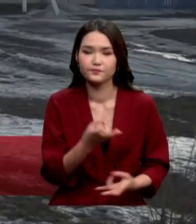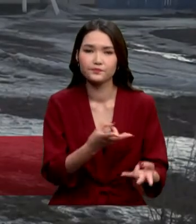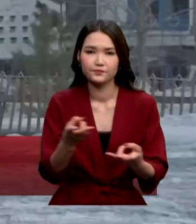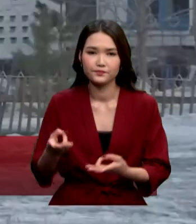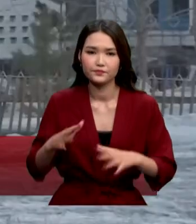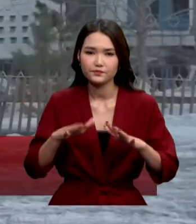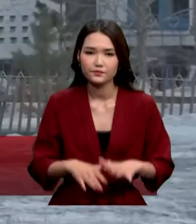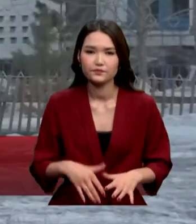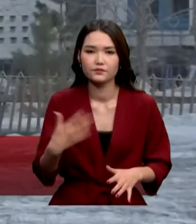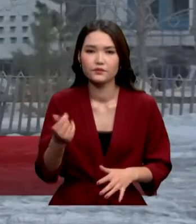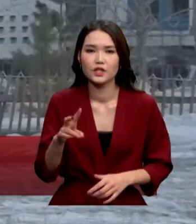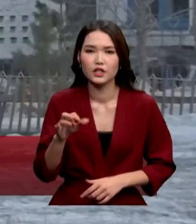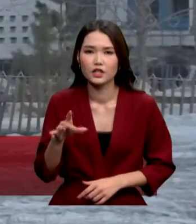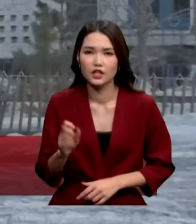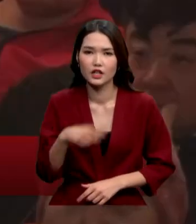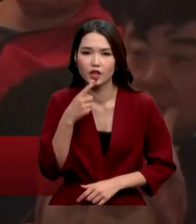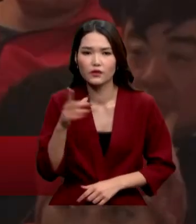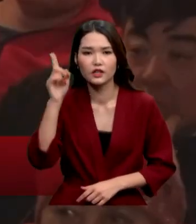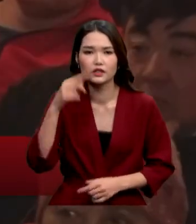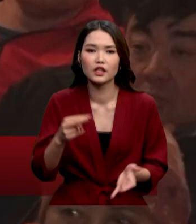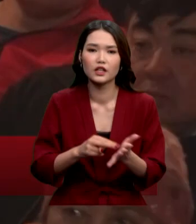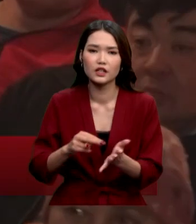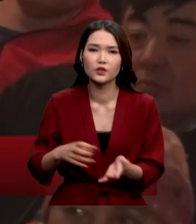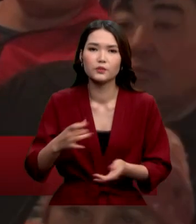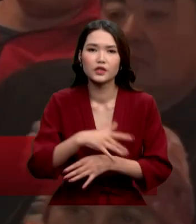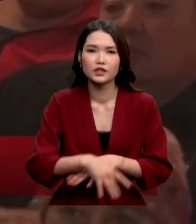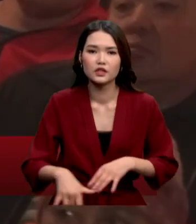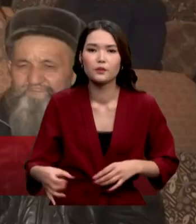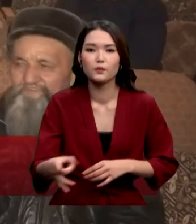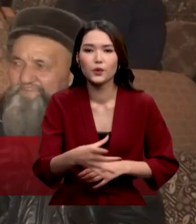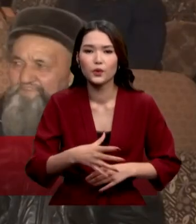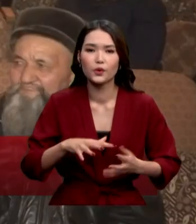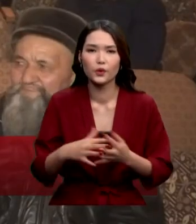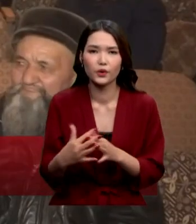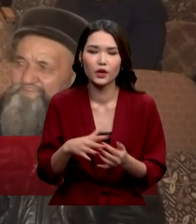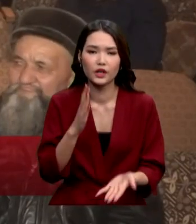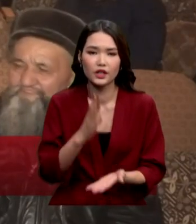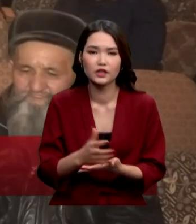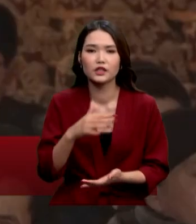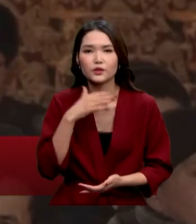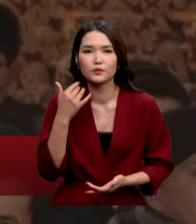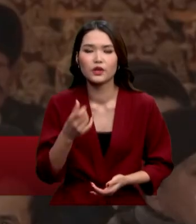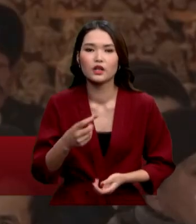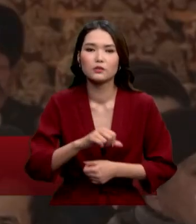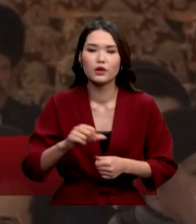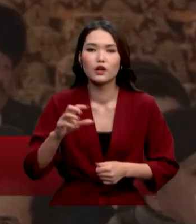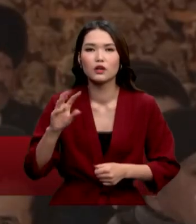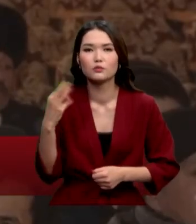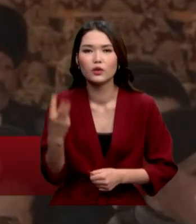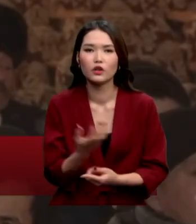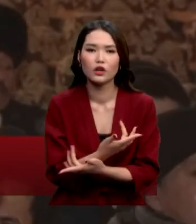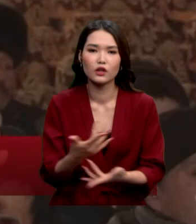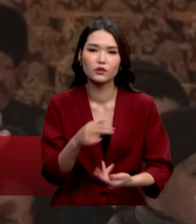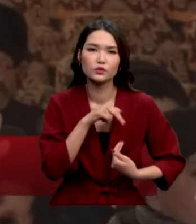инстанции находятся в селе Галкино, которое сейчас является центром сельского округа. Там и почта, и врачи, и ветеринарная и пожарная службы.